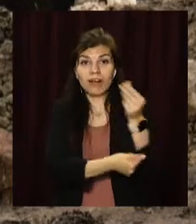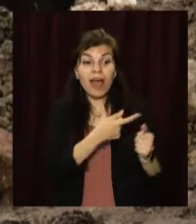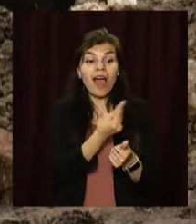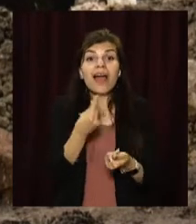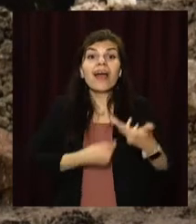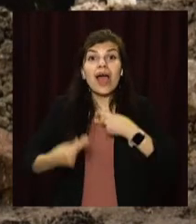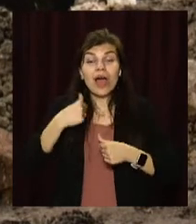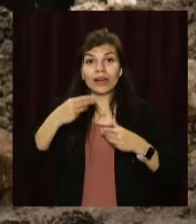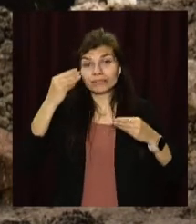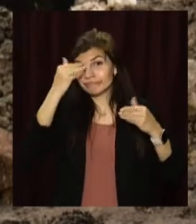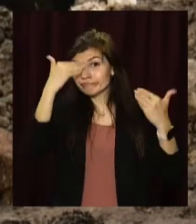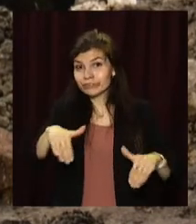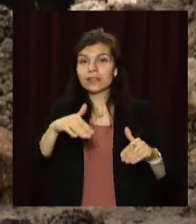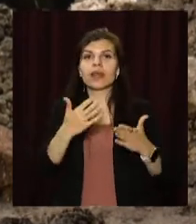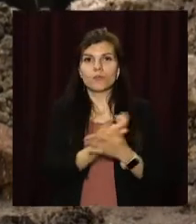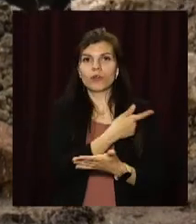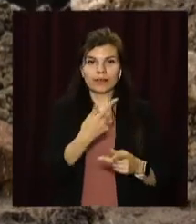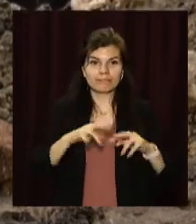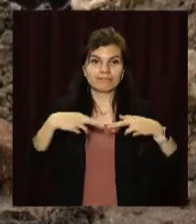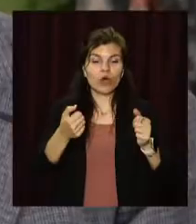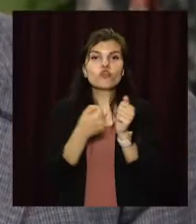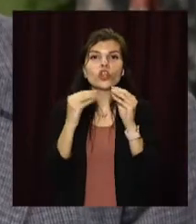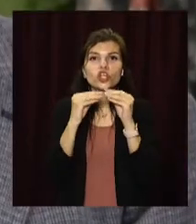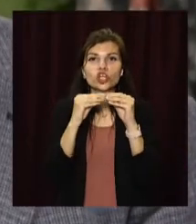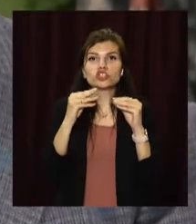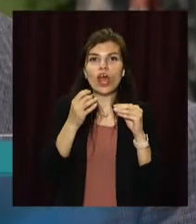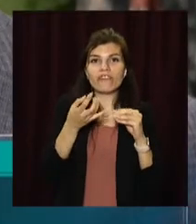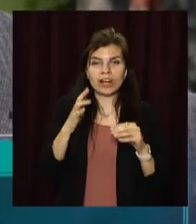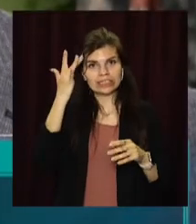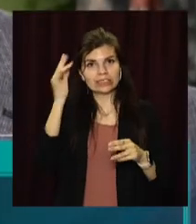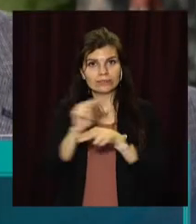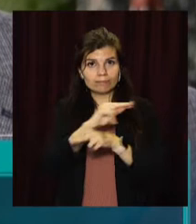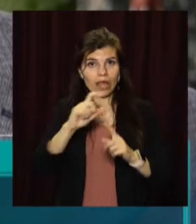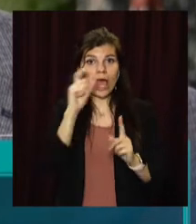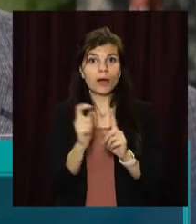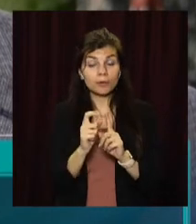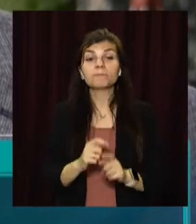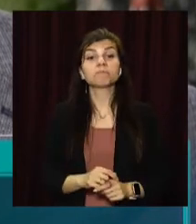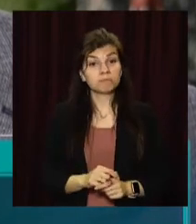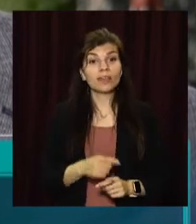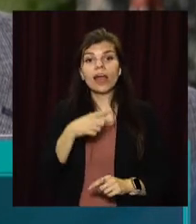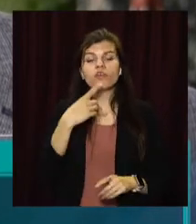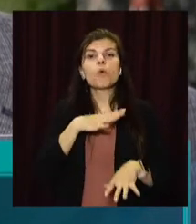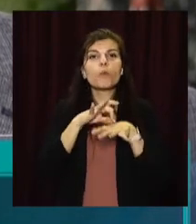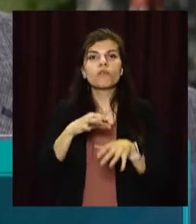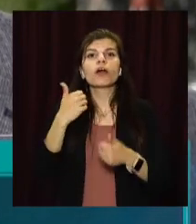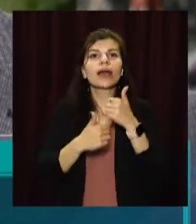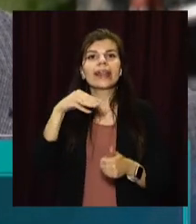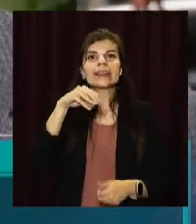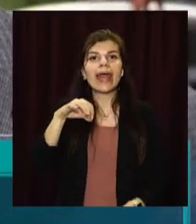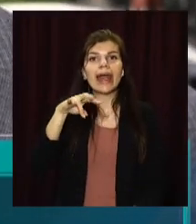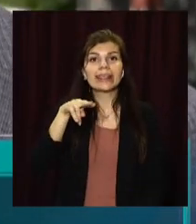Осучаснення планують завершити до 10 червня. Під цей участок був проведений окремий тендер.